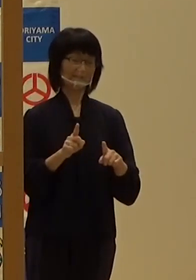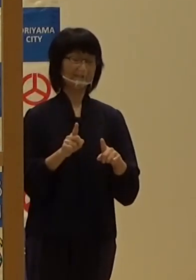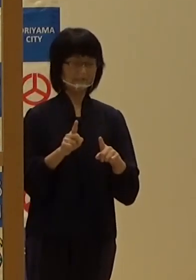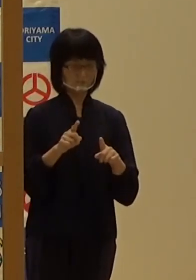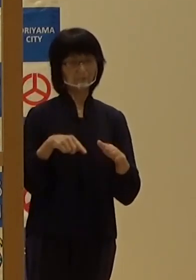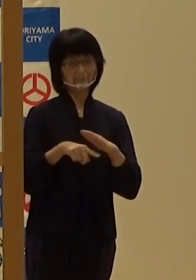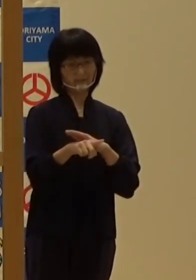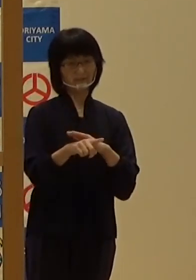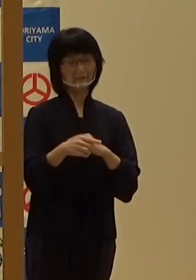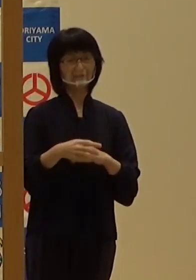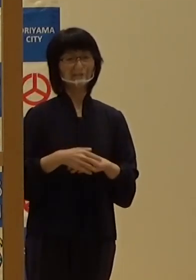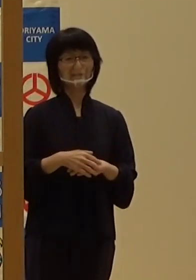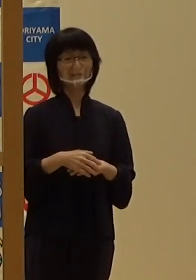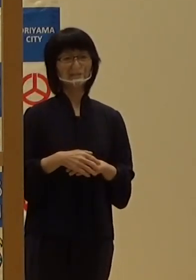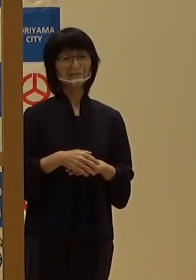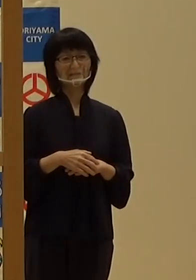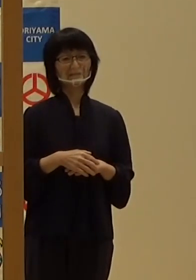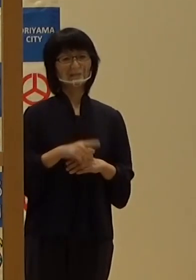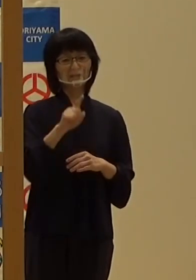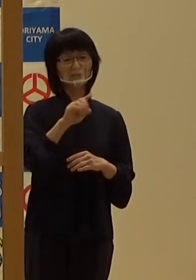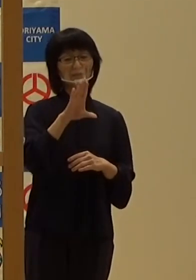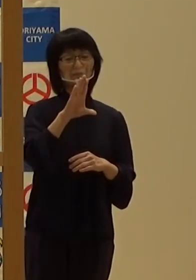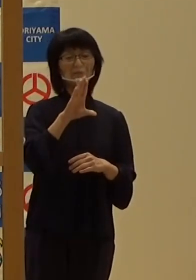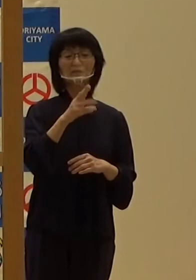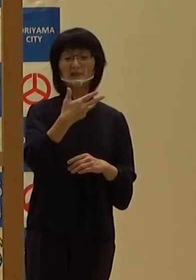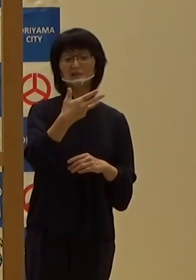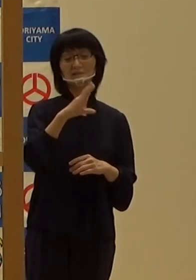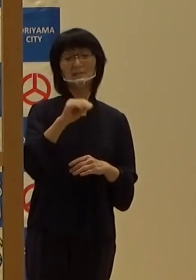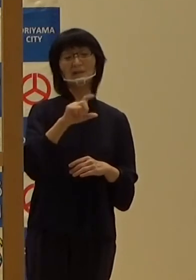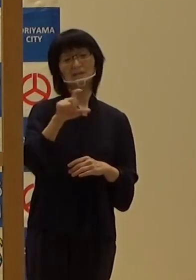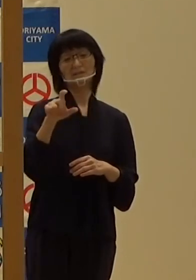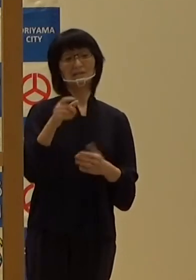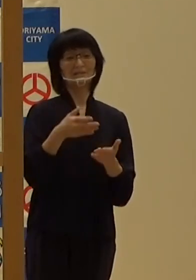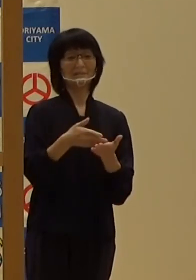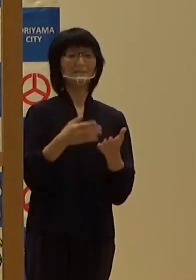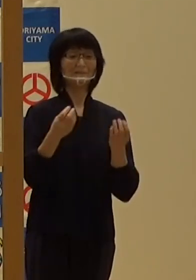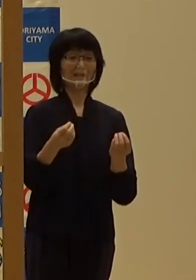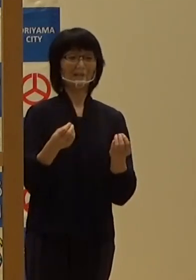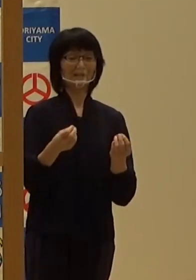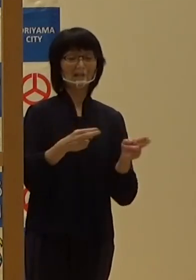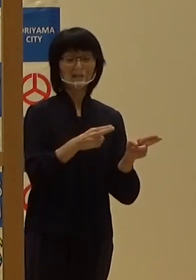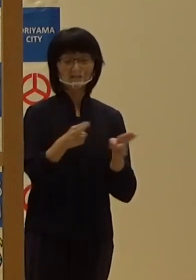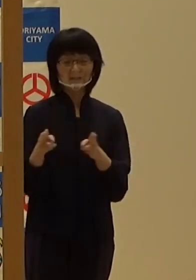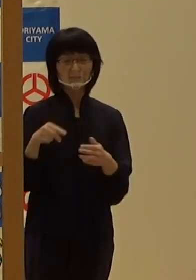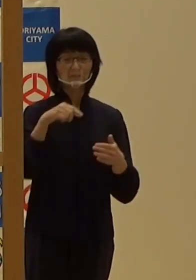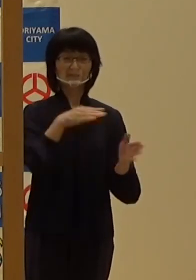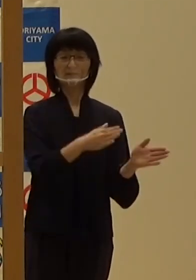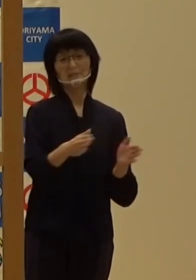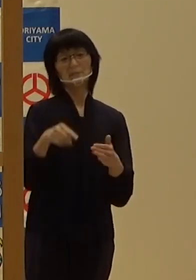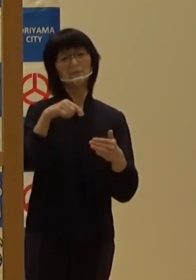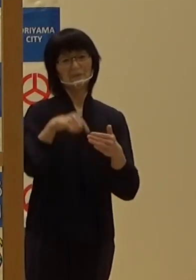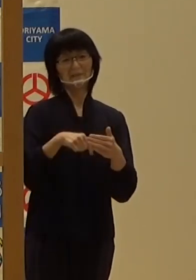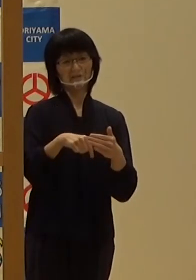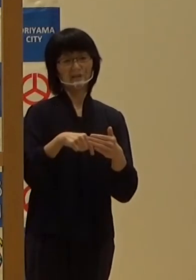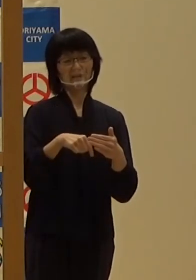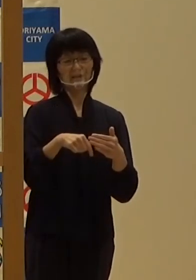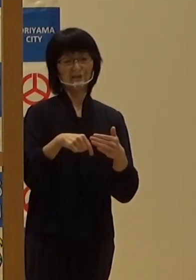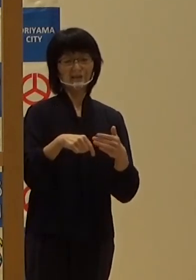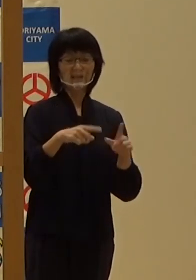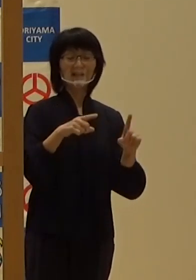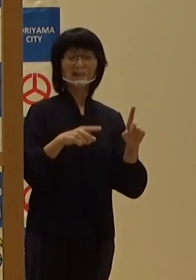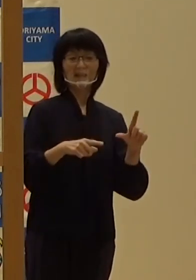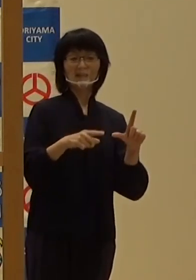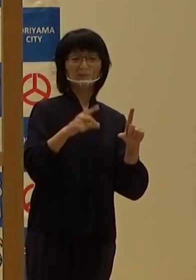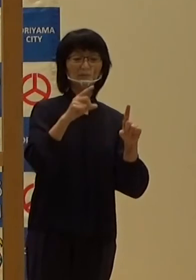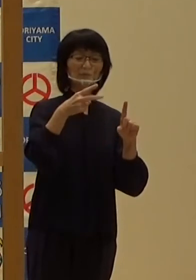ます。それから先ほど18万というお話ありましたけれども、先ほどの整備の中で、LED ライト30基以上